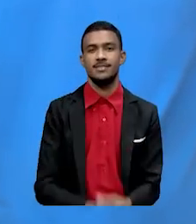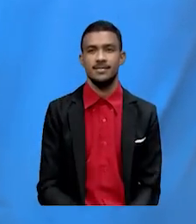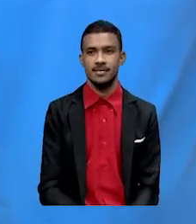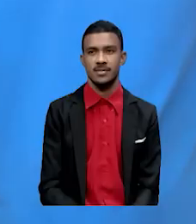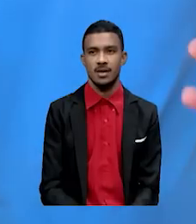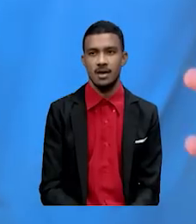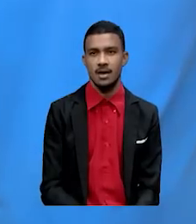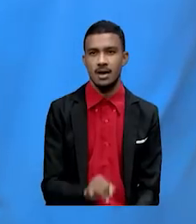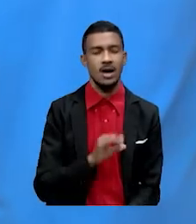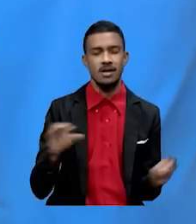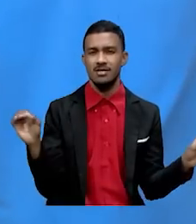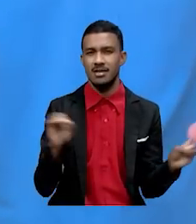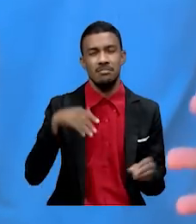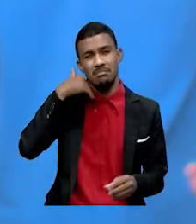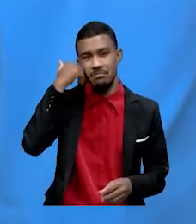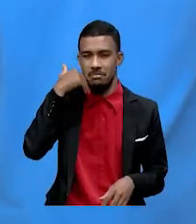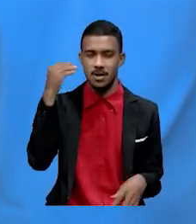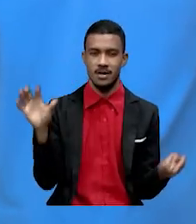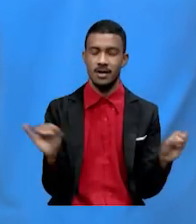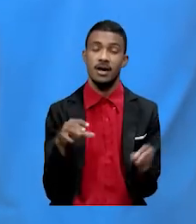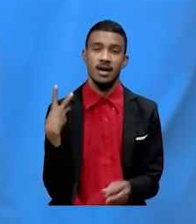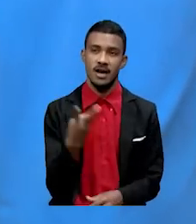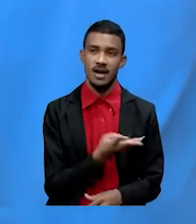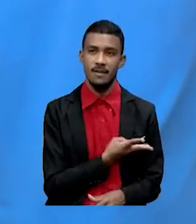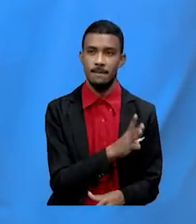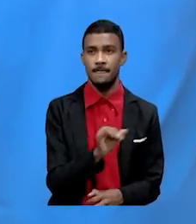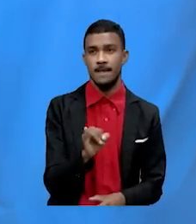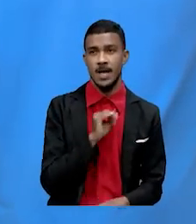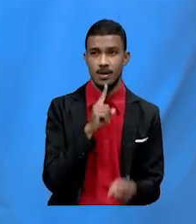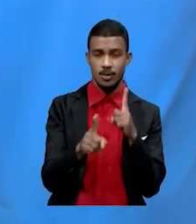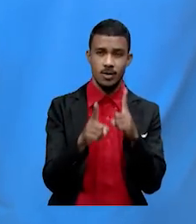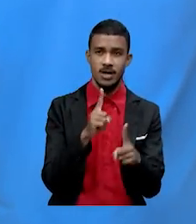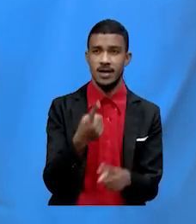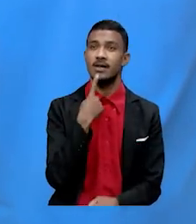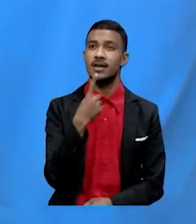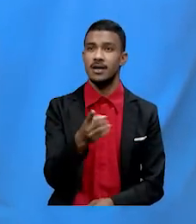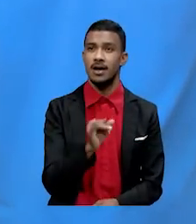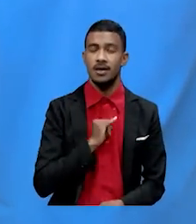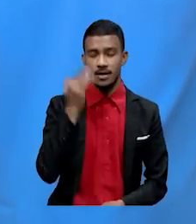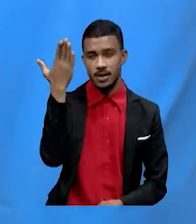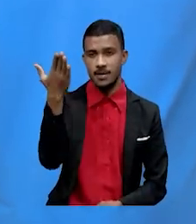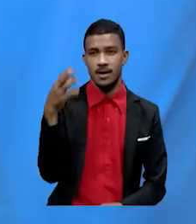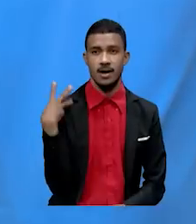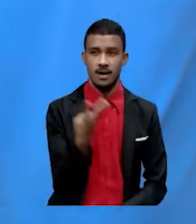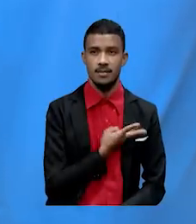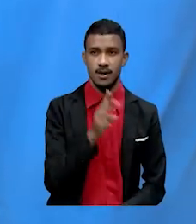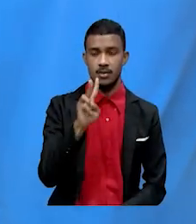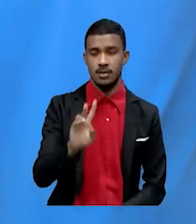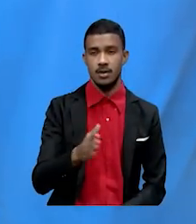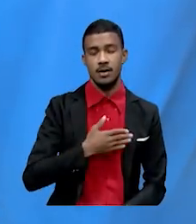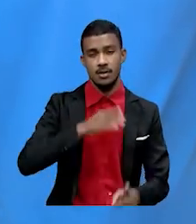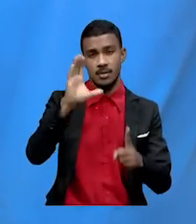ne ha la moira ne ne ami oin kera ta kolia au yen bang amne rua au ni akomananti de